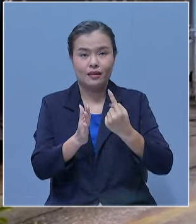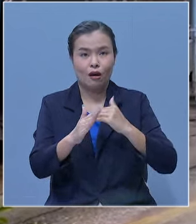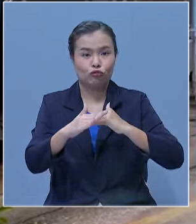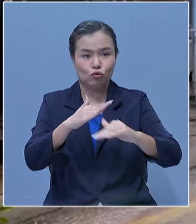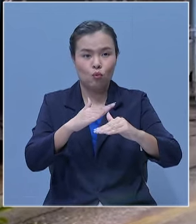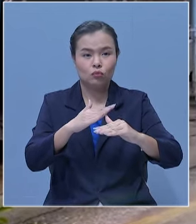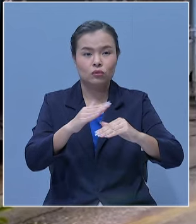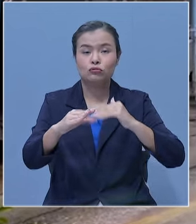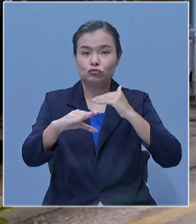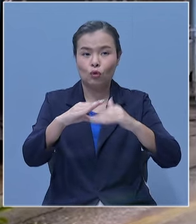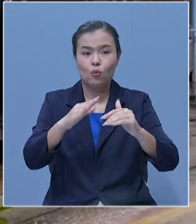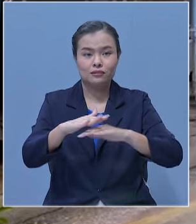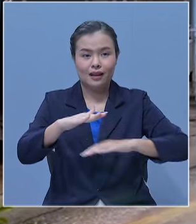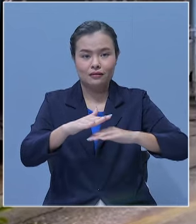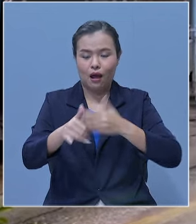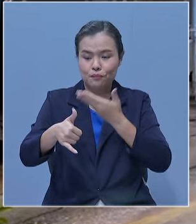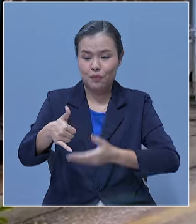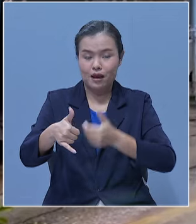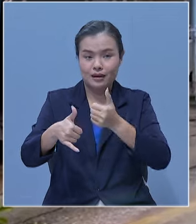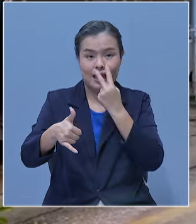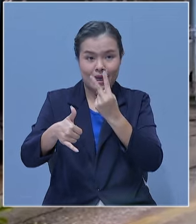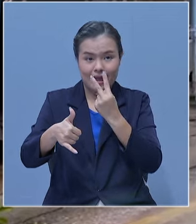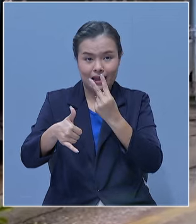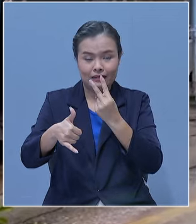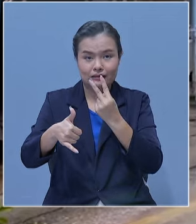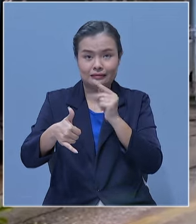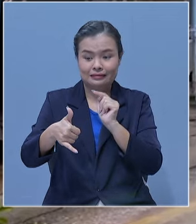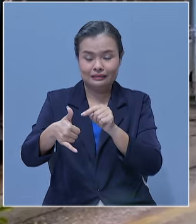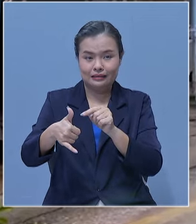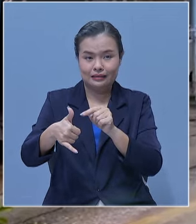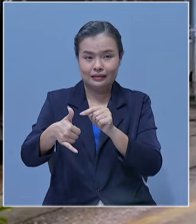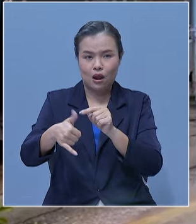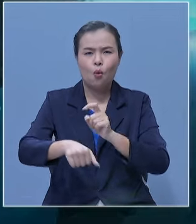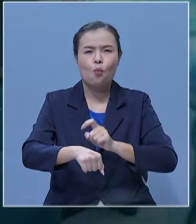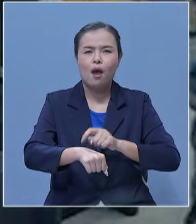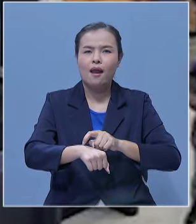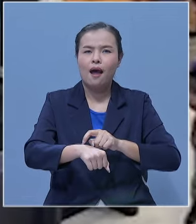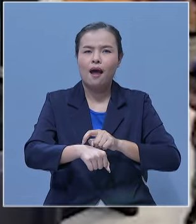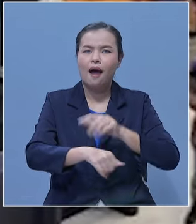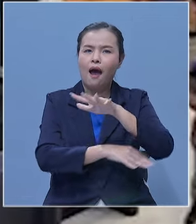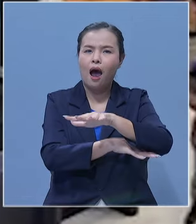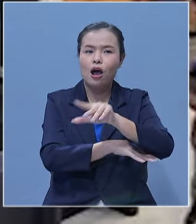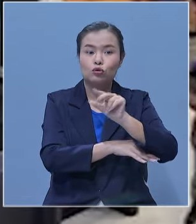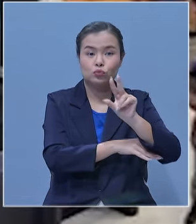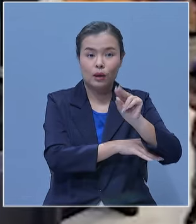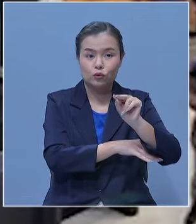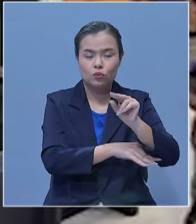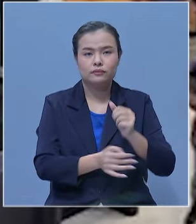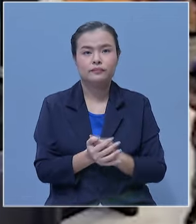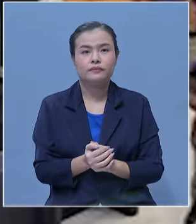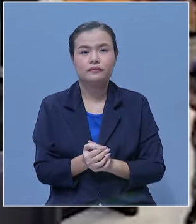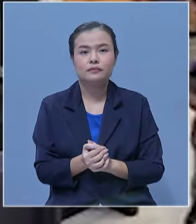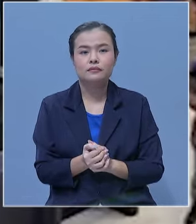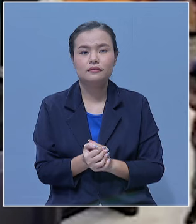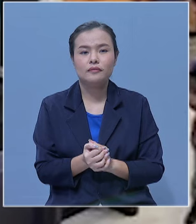สายไหมต้องรอดเป็นพลเมืองดีที่พบผู้ก่อเหตุและน้องมาร์ตินเนี่ยช่วงเวลาสัก 17:30 นาทีเห็นบอกว่